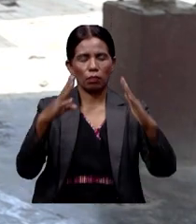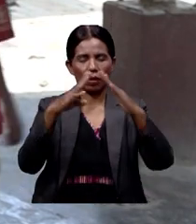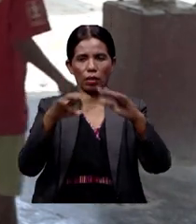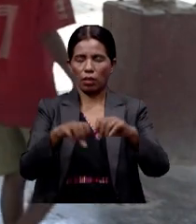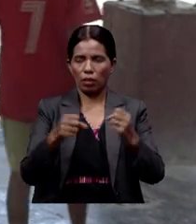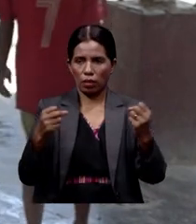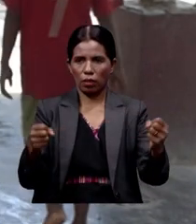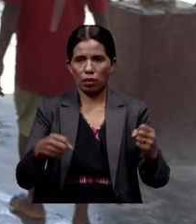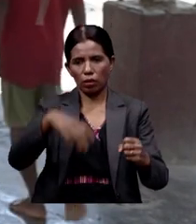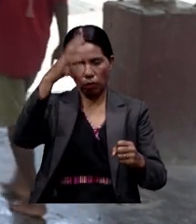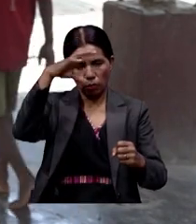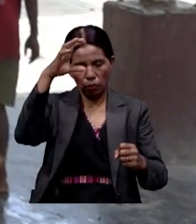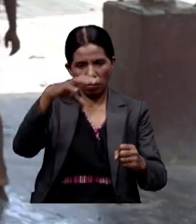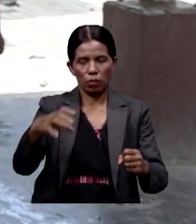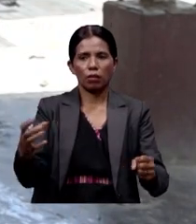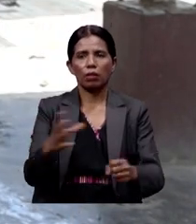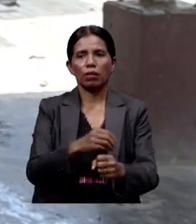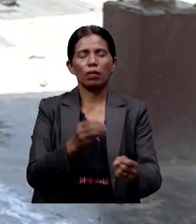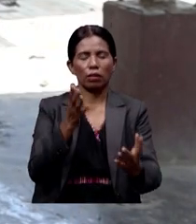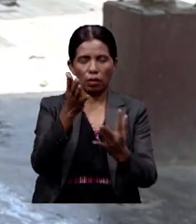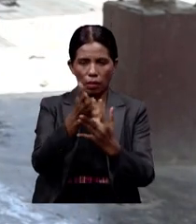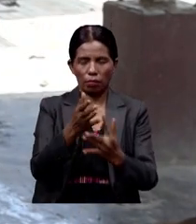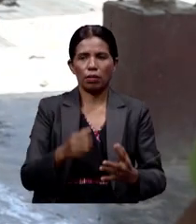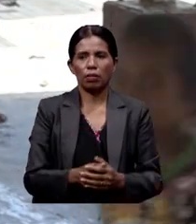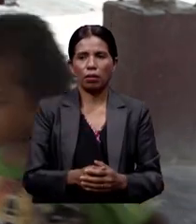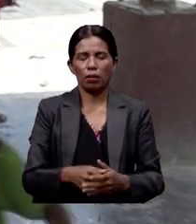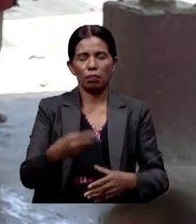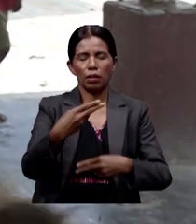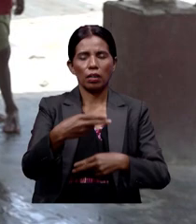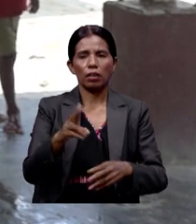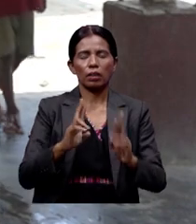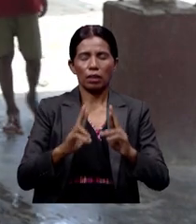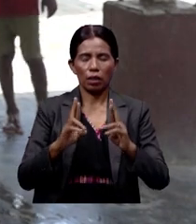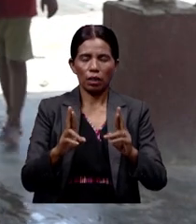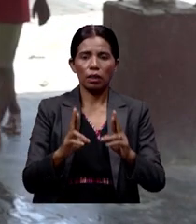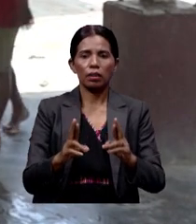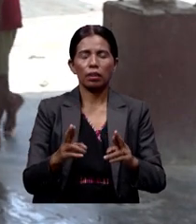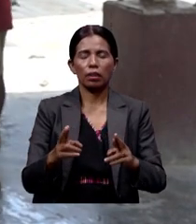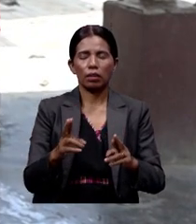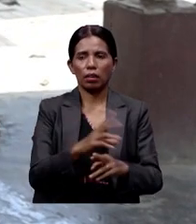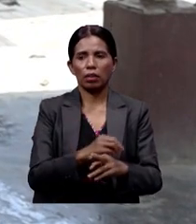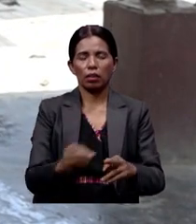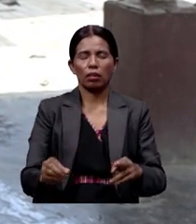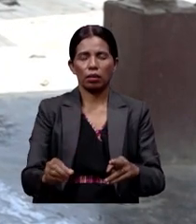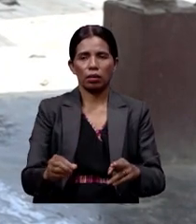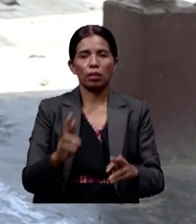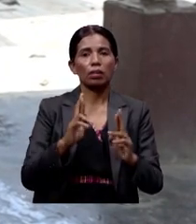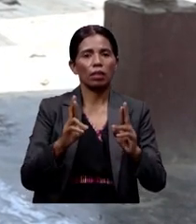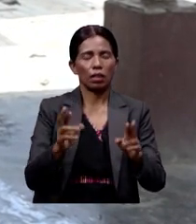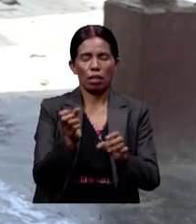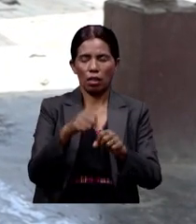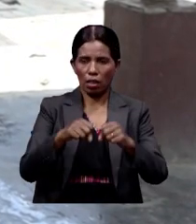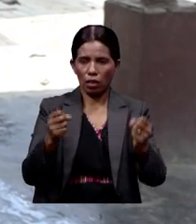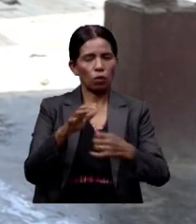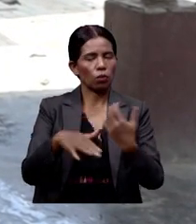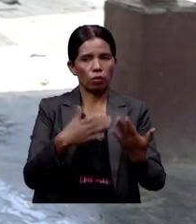udang being mus tama mai hakur tama ansa jelera me tahu ni mus udah being hakur jelera at